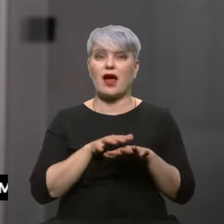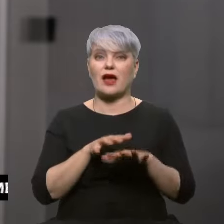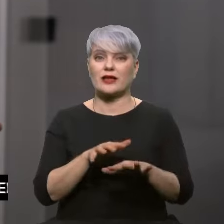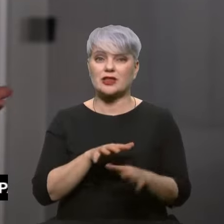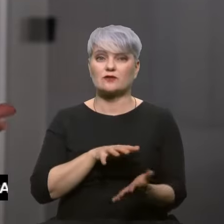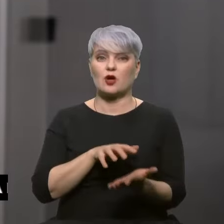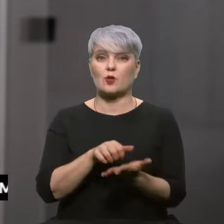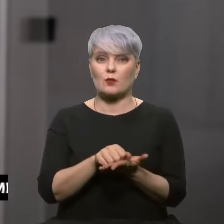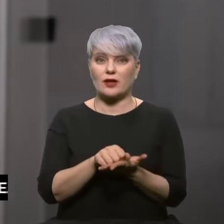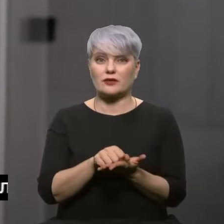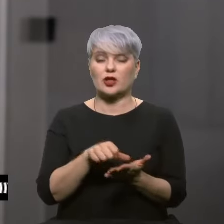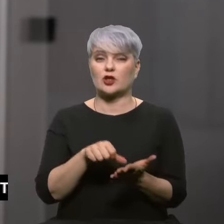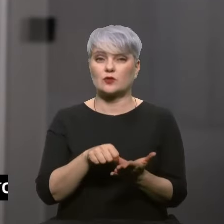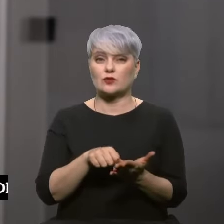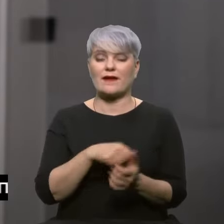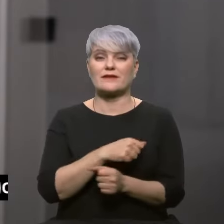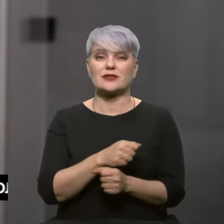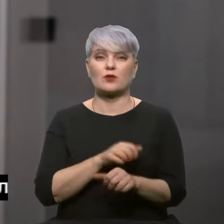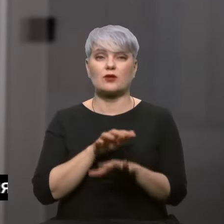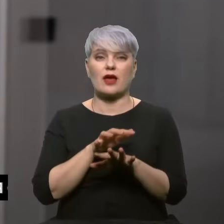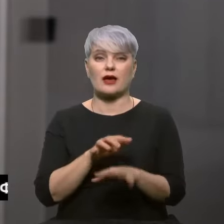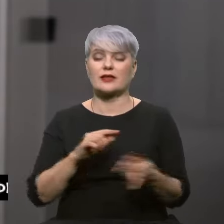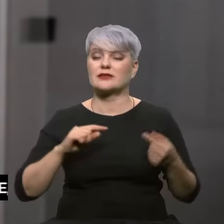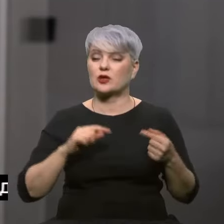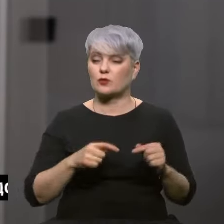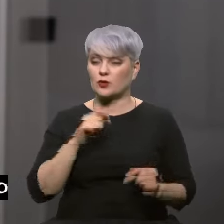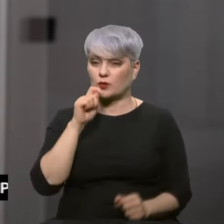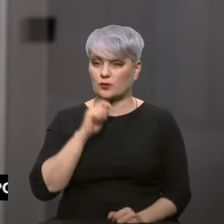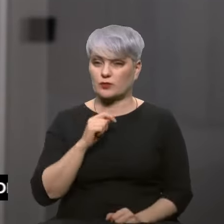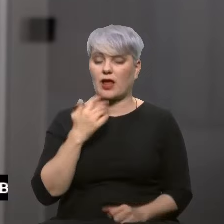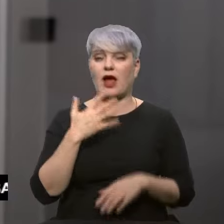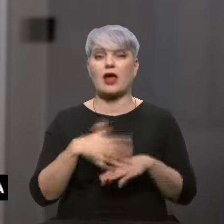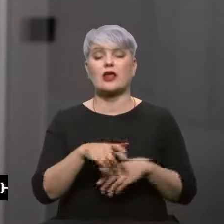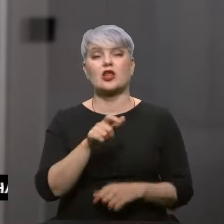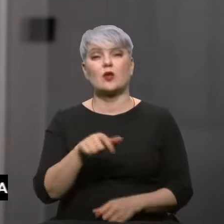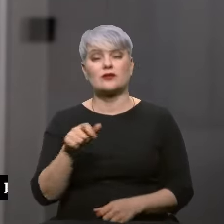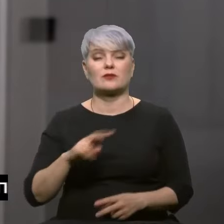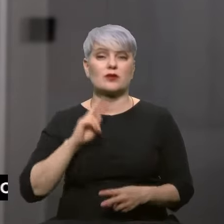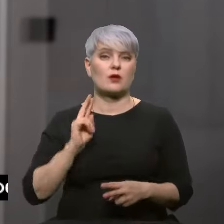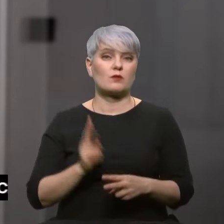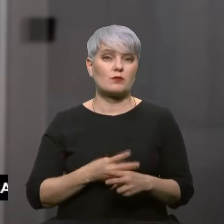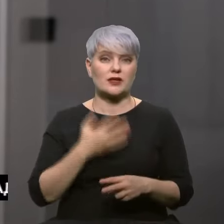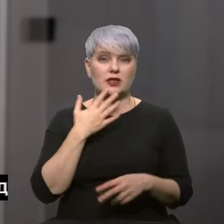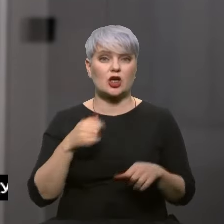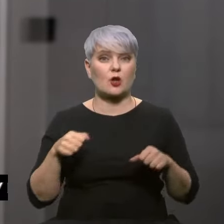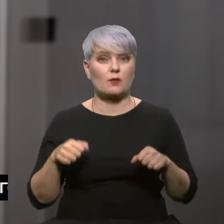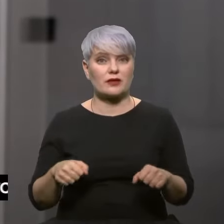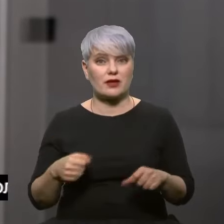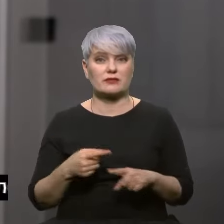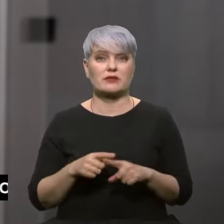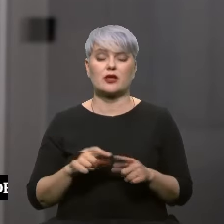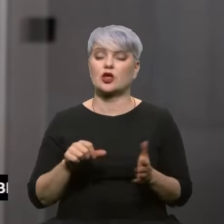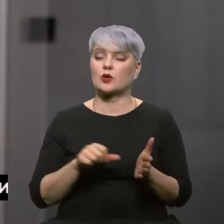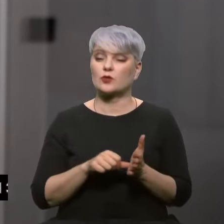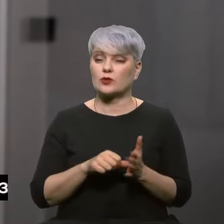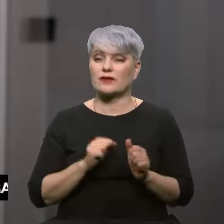окупантом, та бере участь у збройній агресії проти України. А от іноземці чи особи без громадянства, які брали участь у